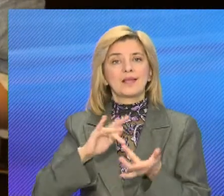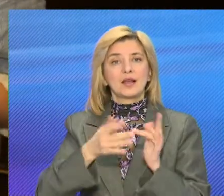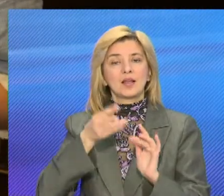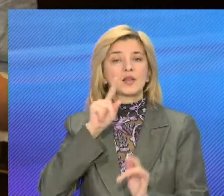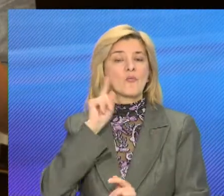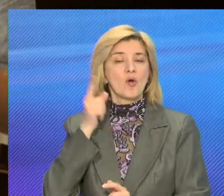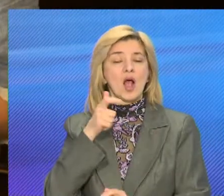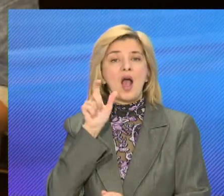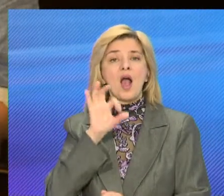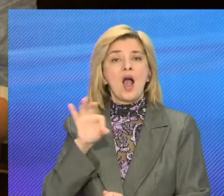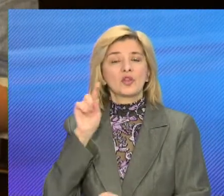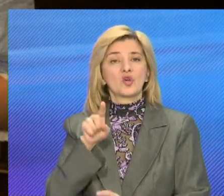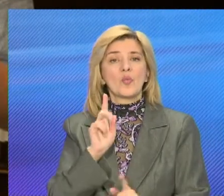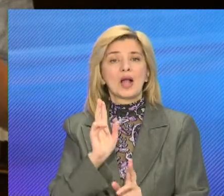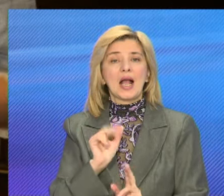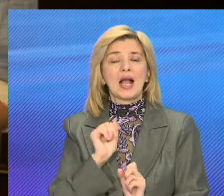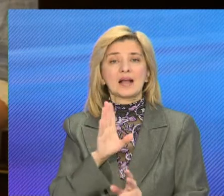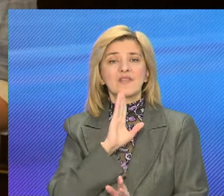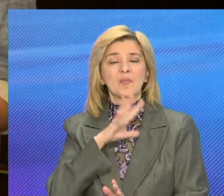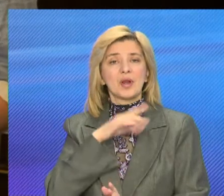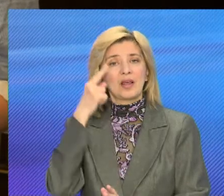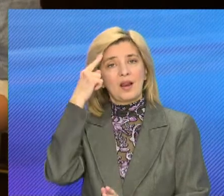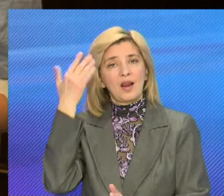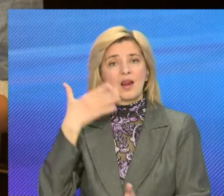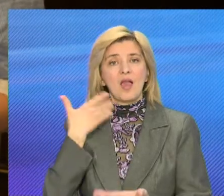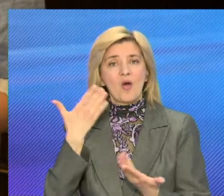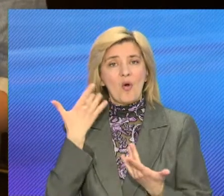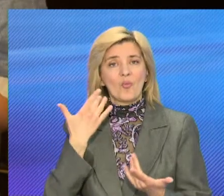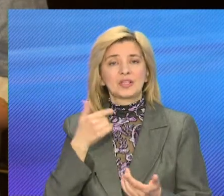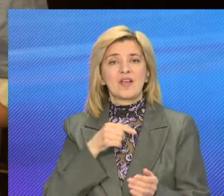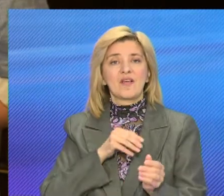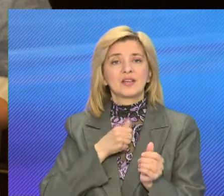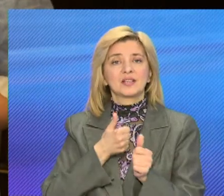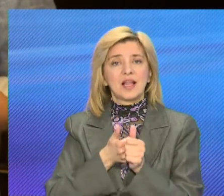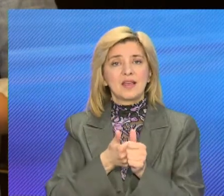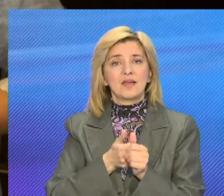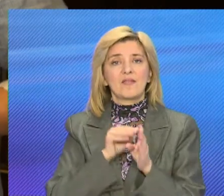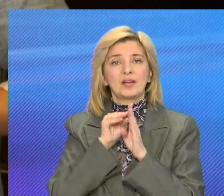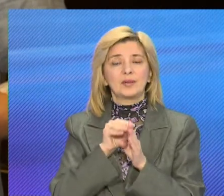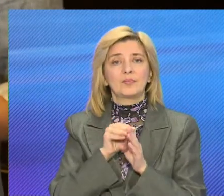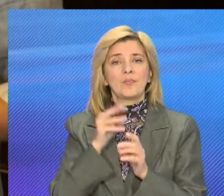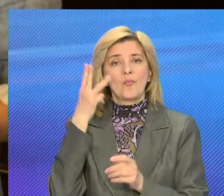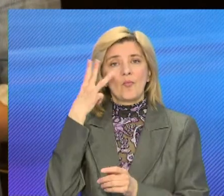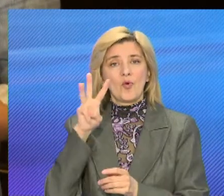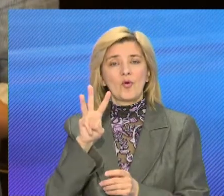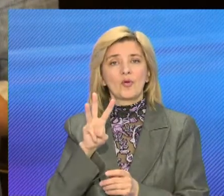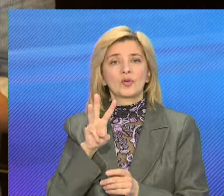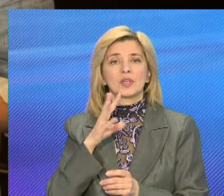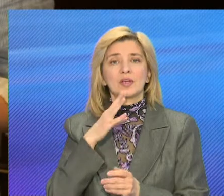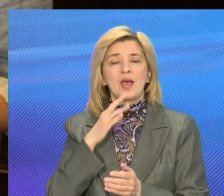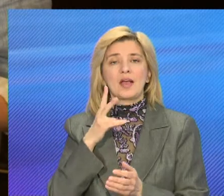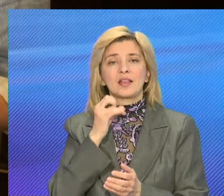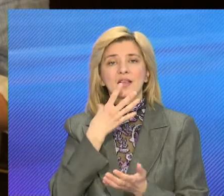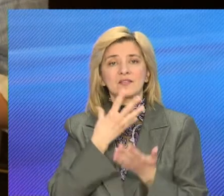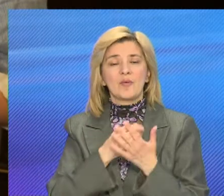том, как девчонки были легкомысленны, велись на картинку. На моду, да. Следовали моде, а не своему сердцу.